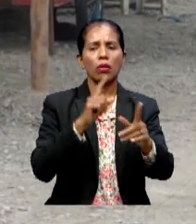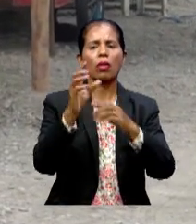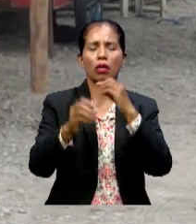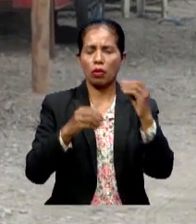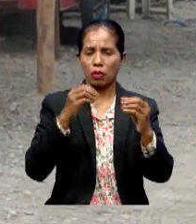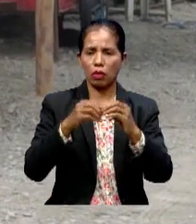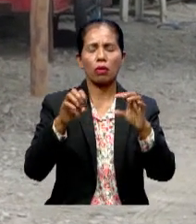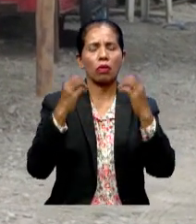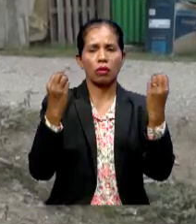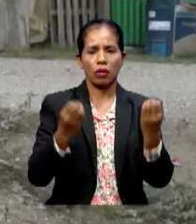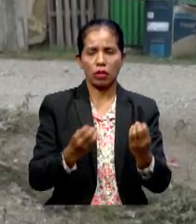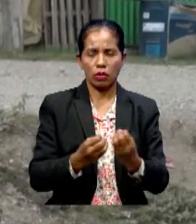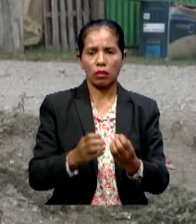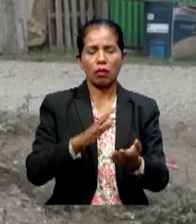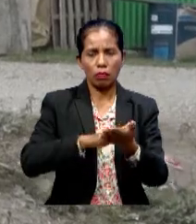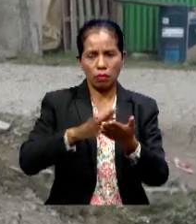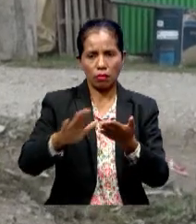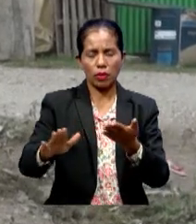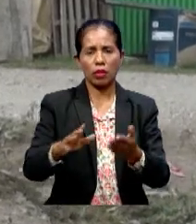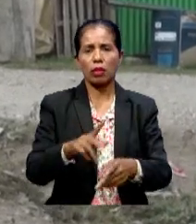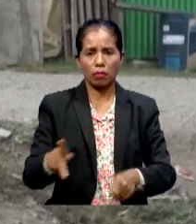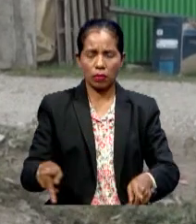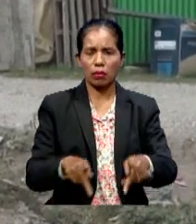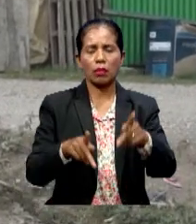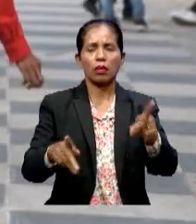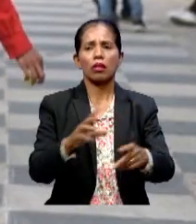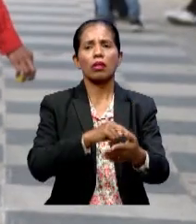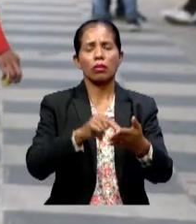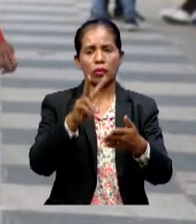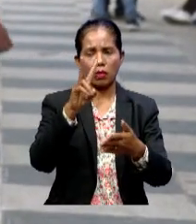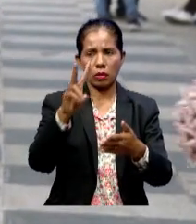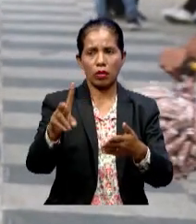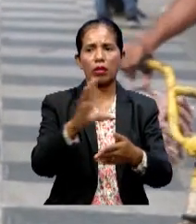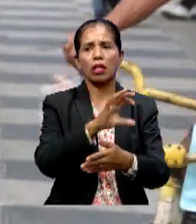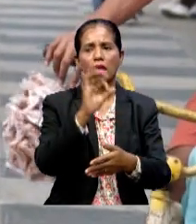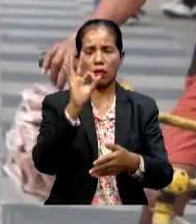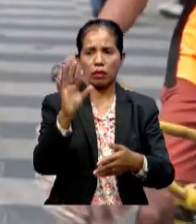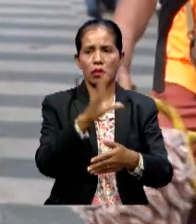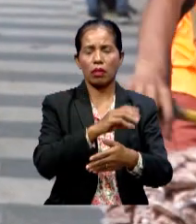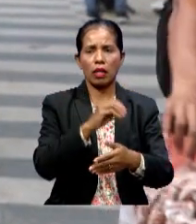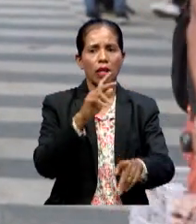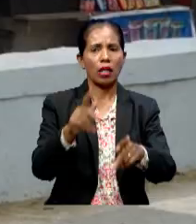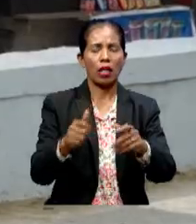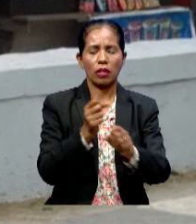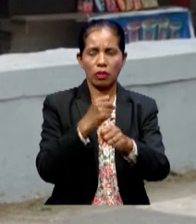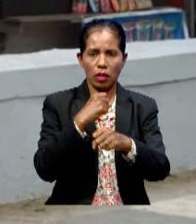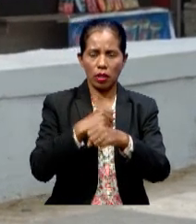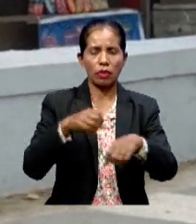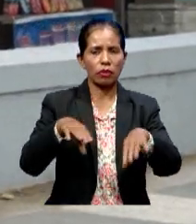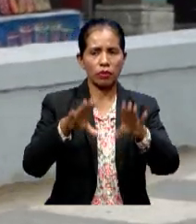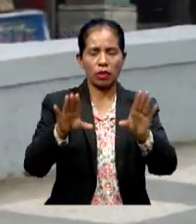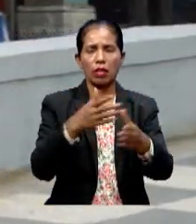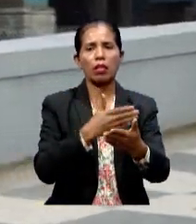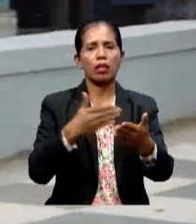konaba organizasau higiene no limpeza publiku numero rua alinya F bandu atu halo instalasau